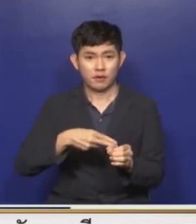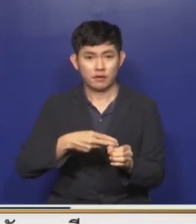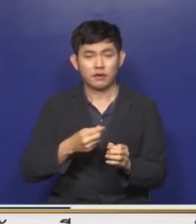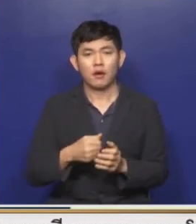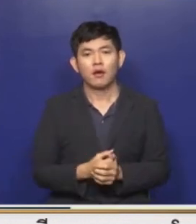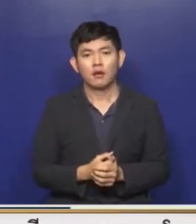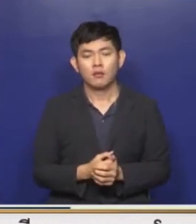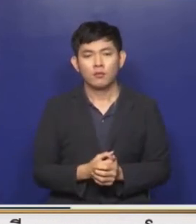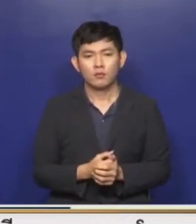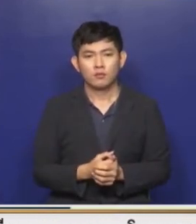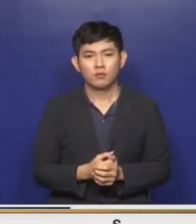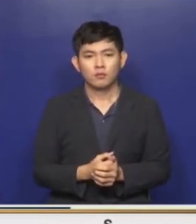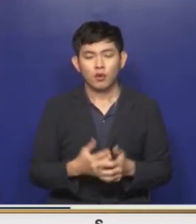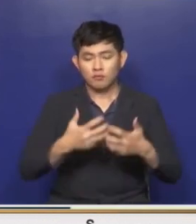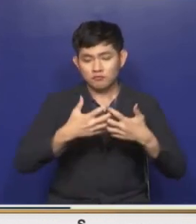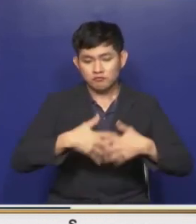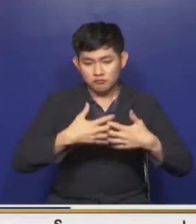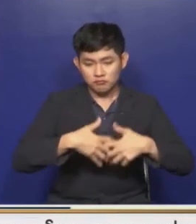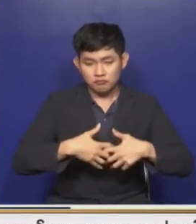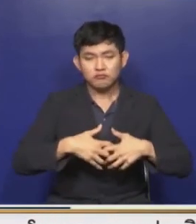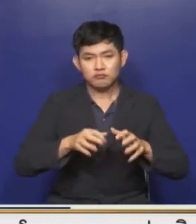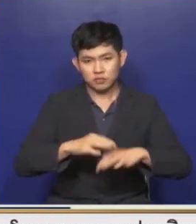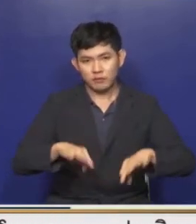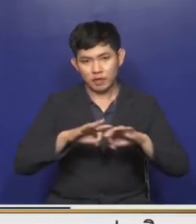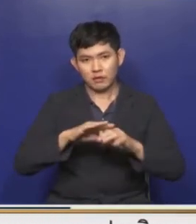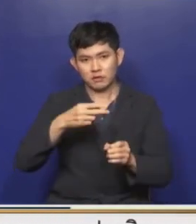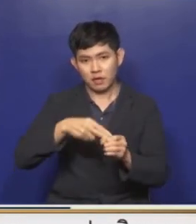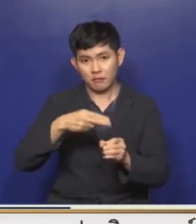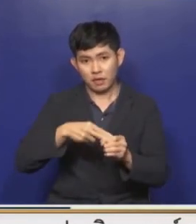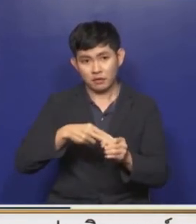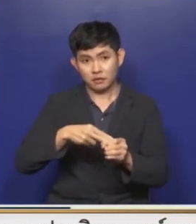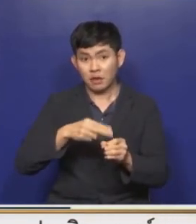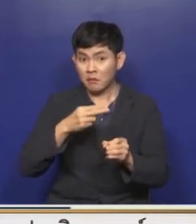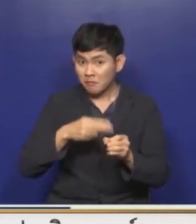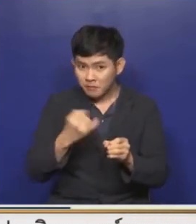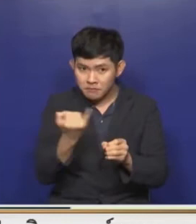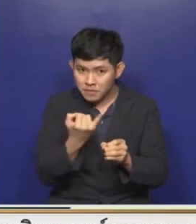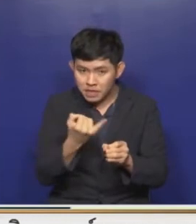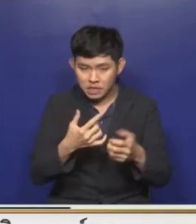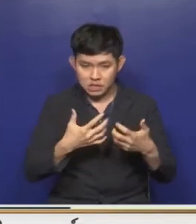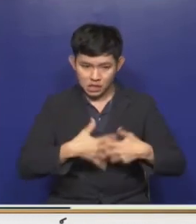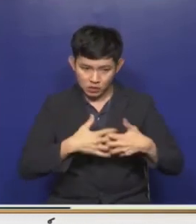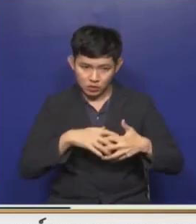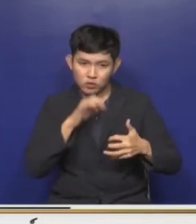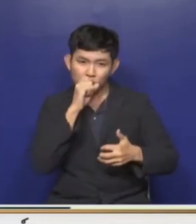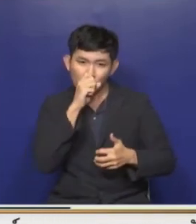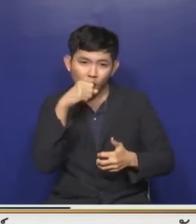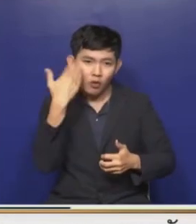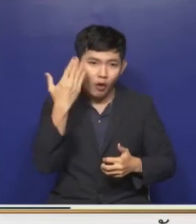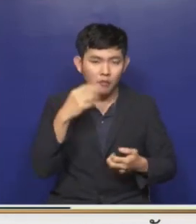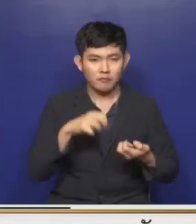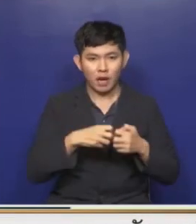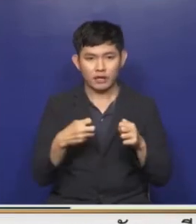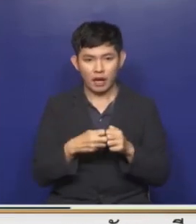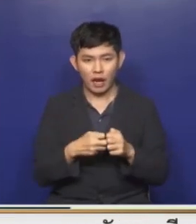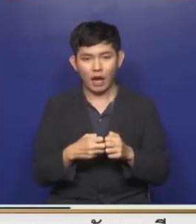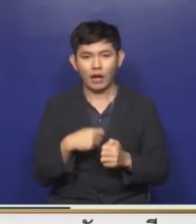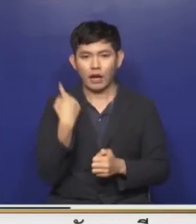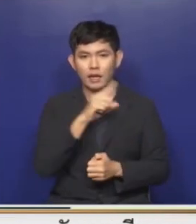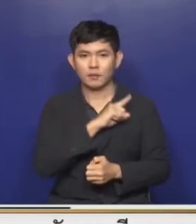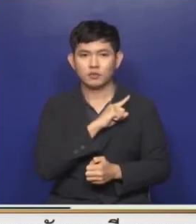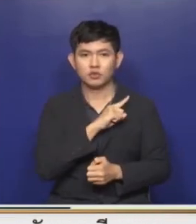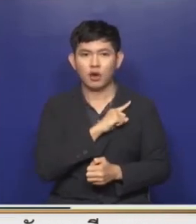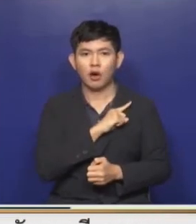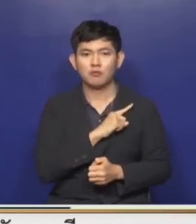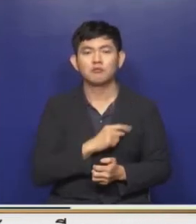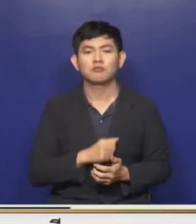หวใจของเคื่องยนต์หรออะไรก็แล้วแต่ขึนอยกทน้มนถ้าน้มนยไม่พรอมจะเอเครองยตมาใช้ก่อนกจะเพ่มพาระให้กัผู้บริโภคอัี้